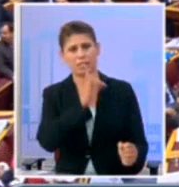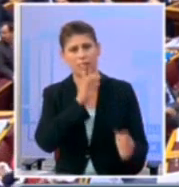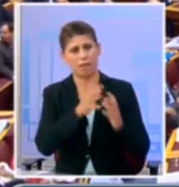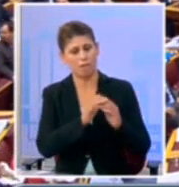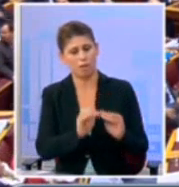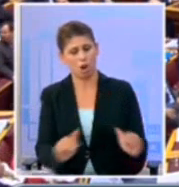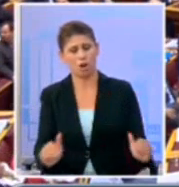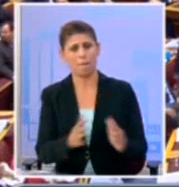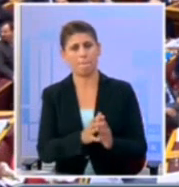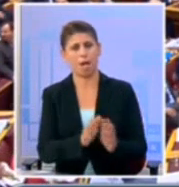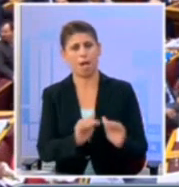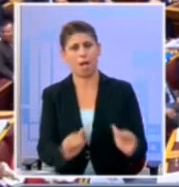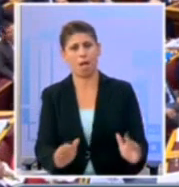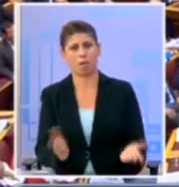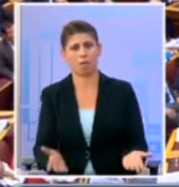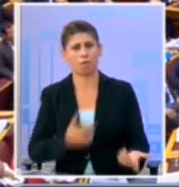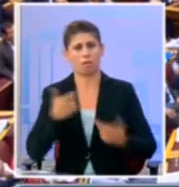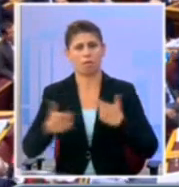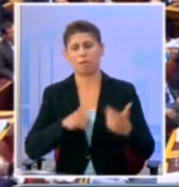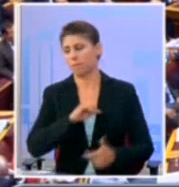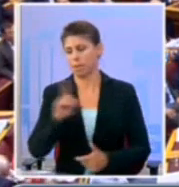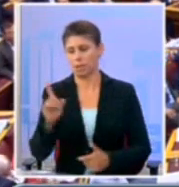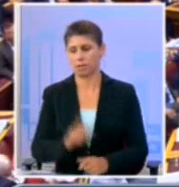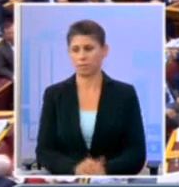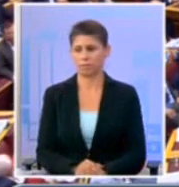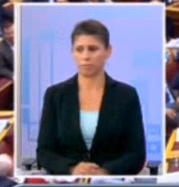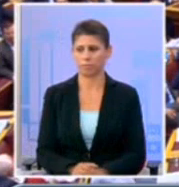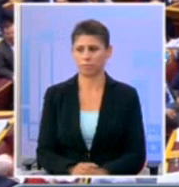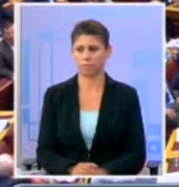κύριε Γεωργιάδη. Καθίστε. Ελάτε, κύριε.